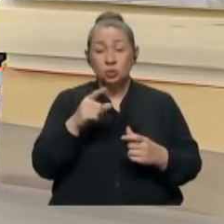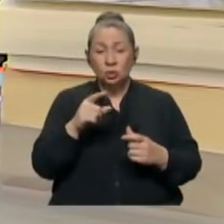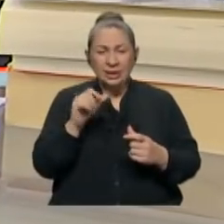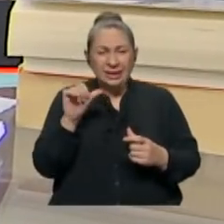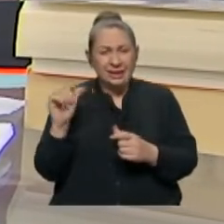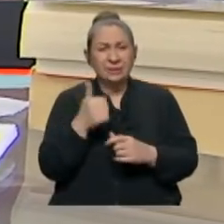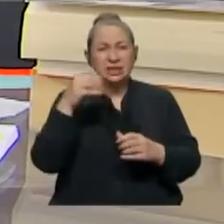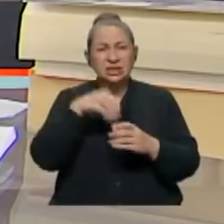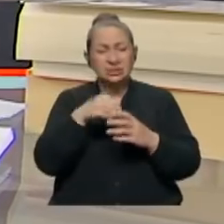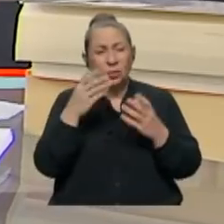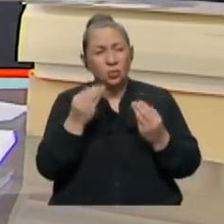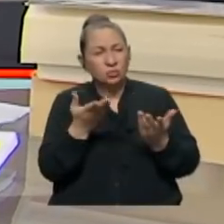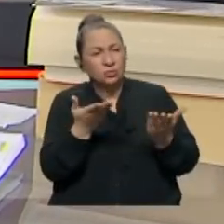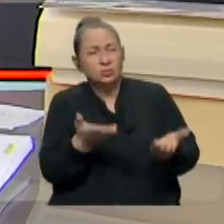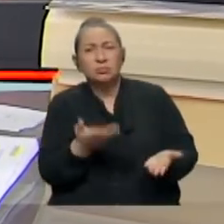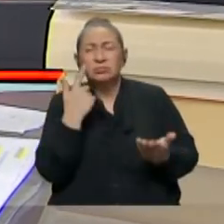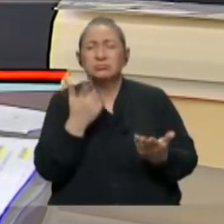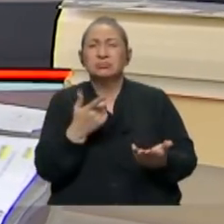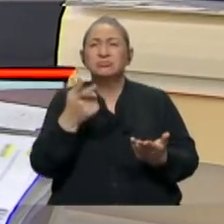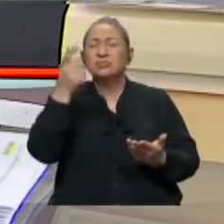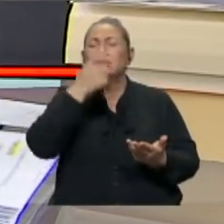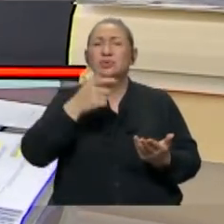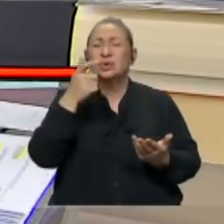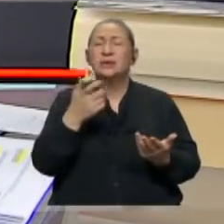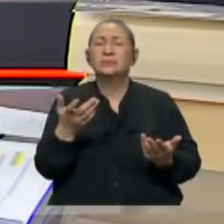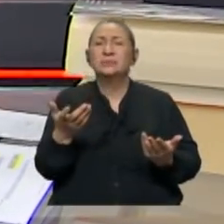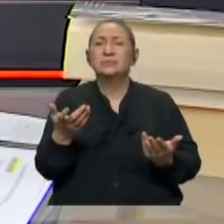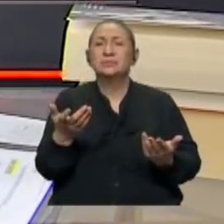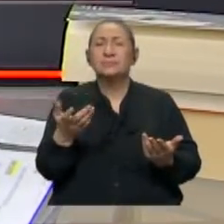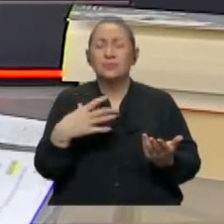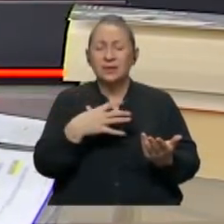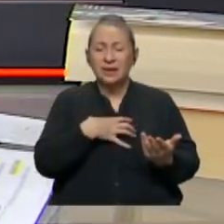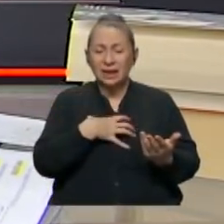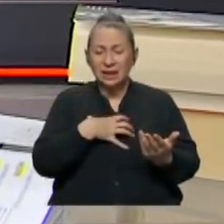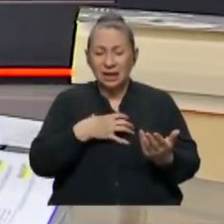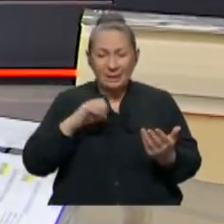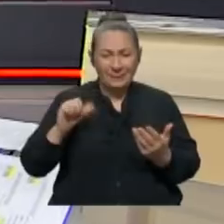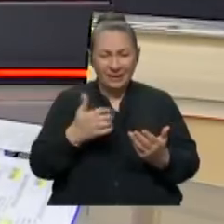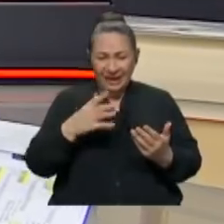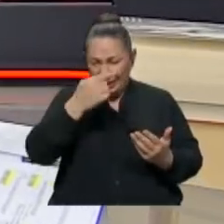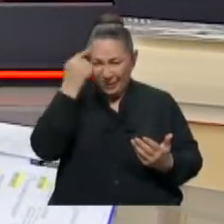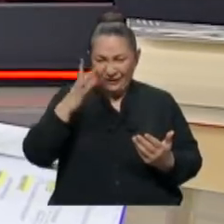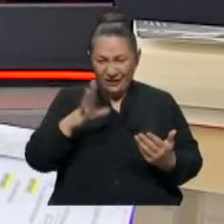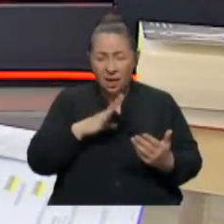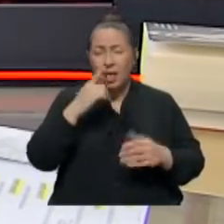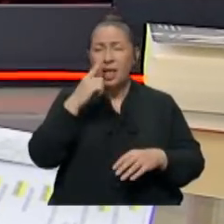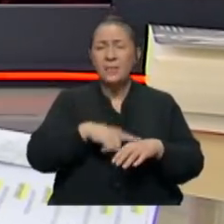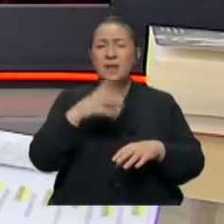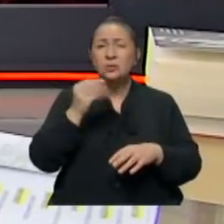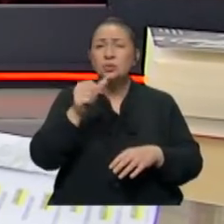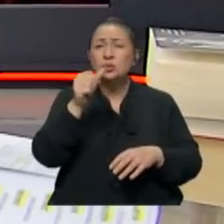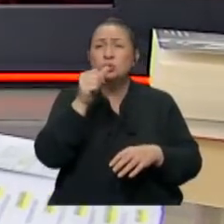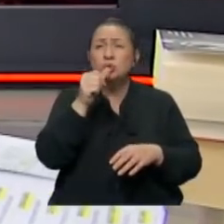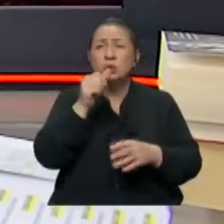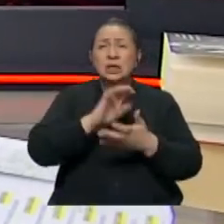potansiyelle içinde bulunduğu duruma bakın Türkiye o kendi potansiyeli imkânlarıyla emin olun su